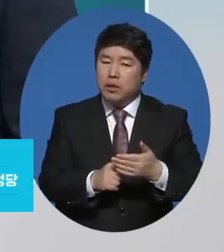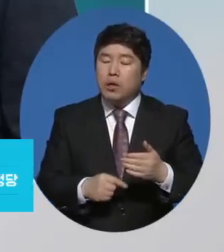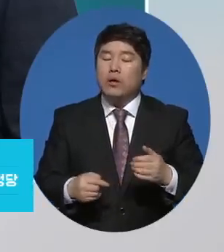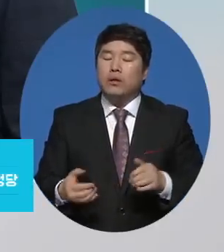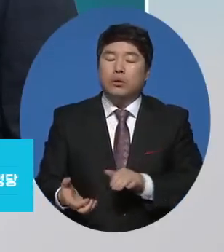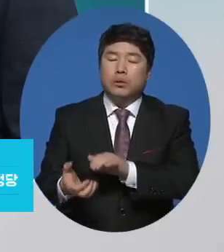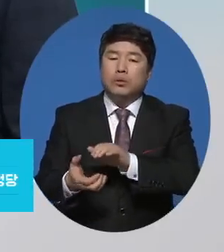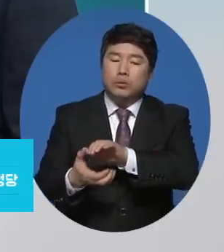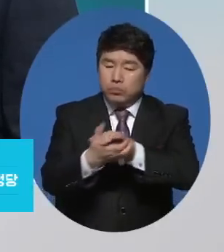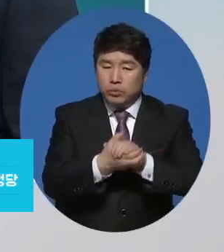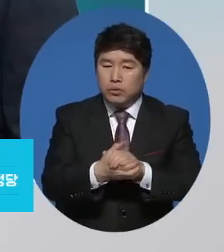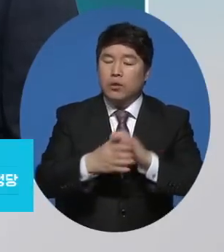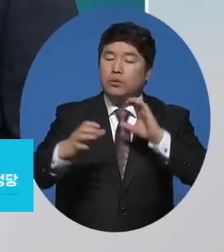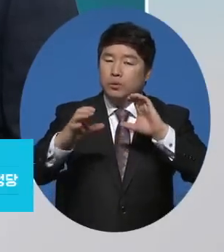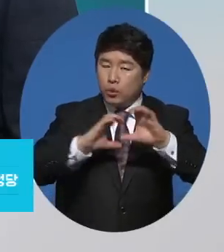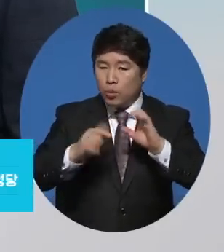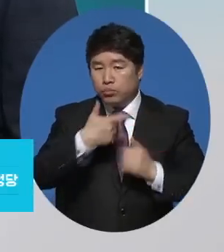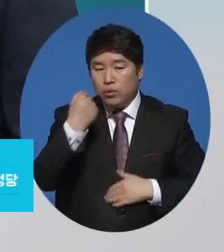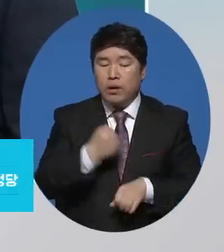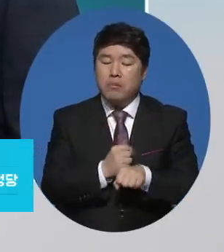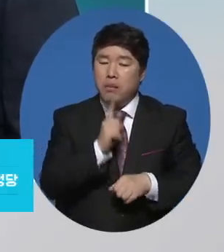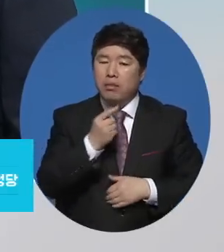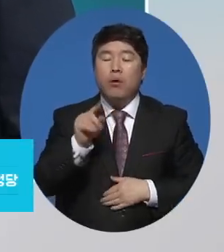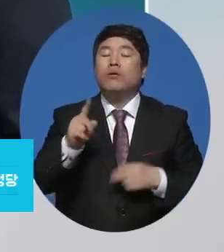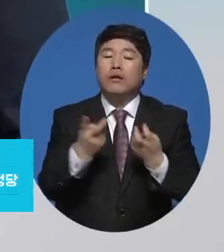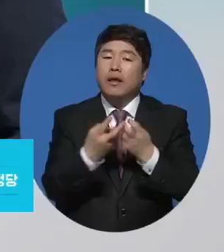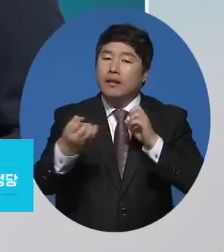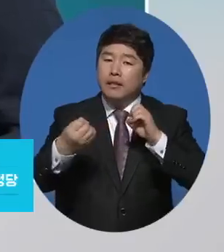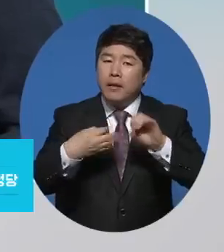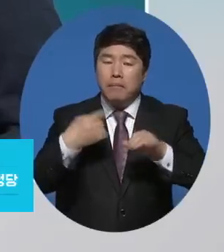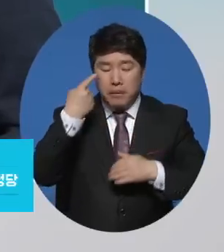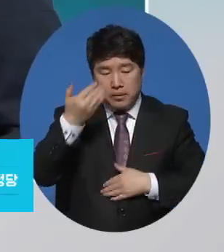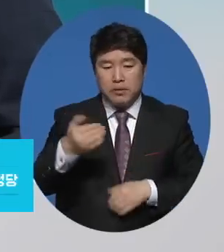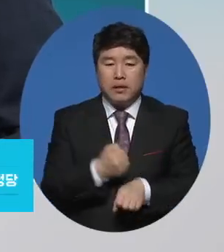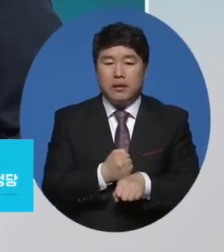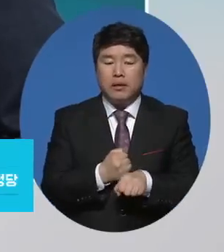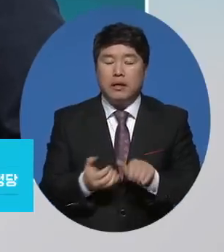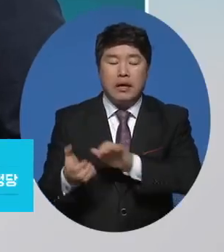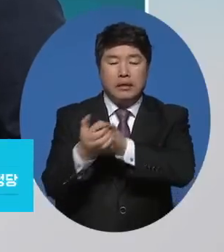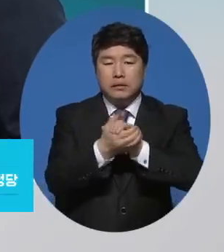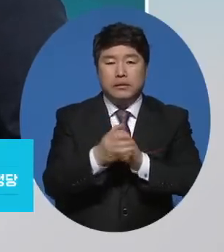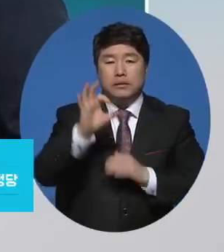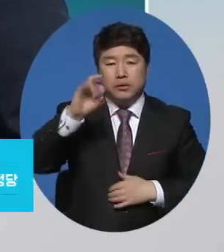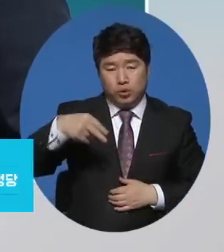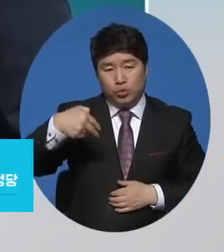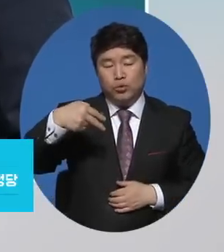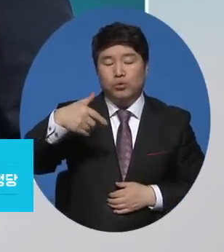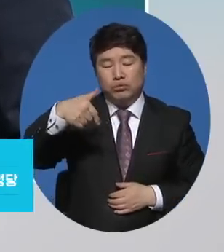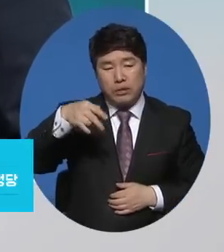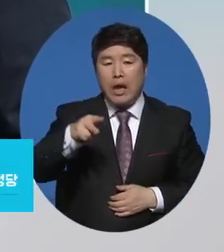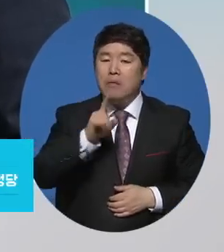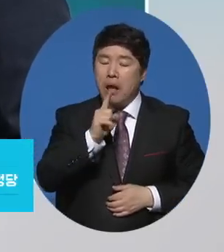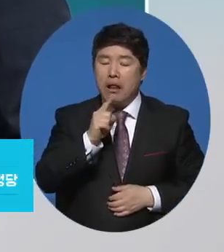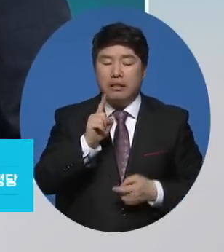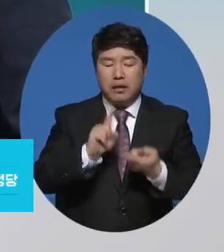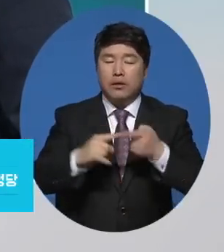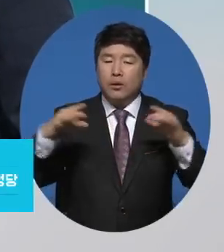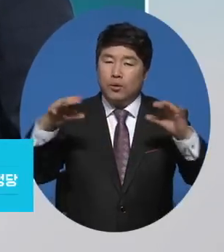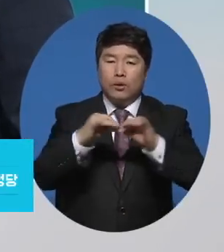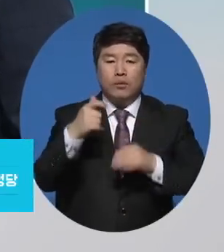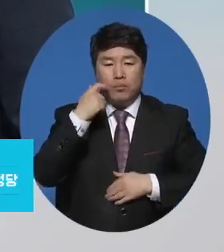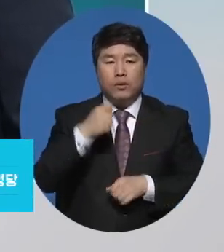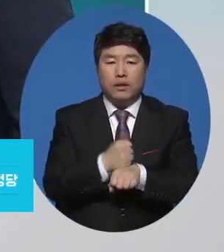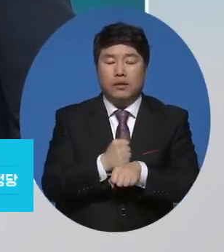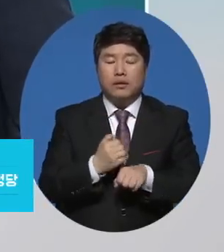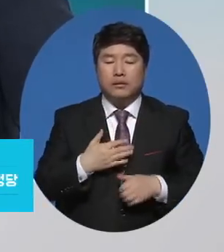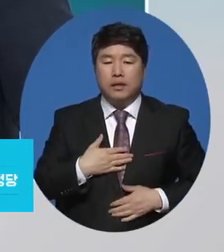들으시는데 어떻게 어 답을 하시겠습니까 친 6이라는 그 말 쓰면 제가 동의를 못 하겠네요 왜냐하면 제가